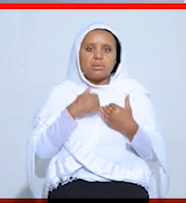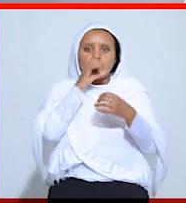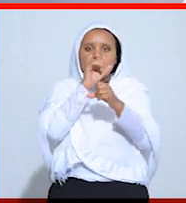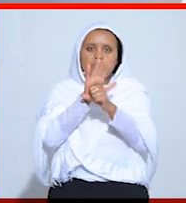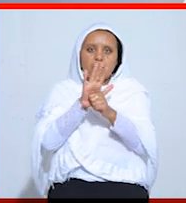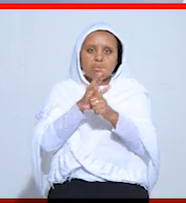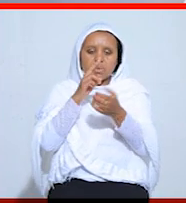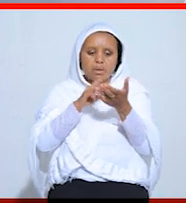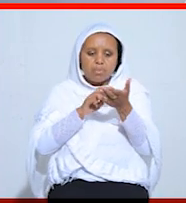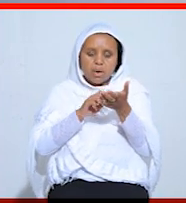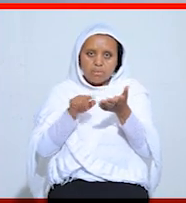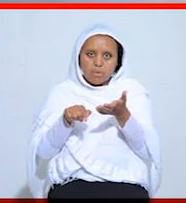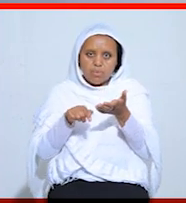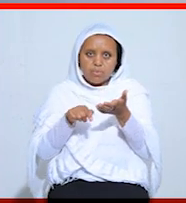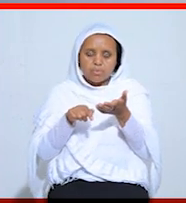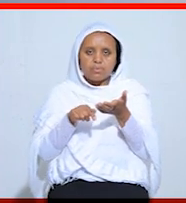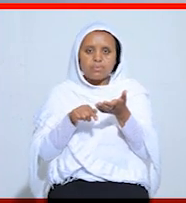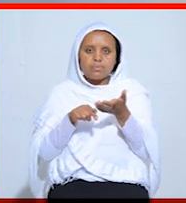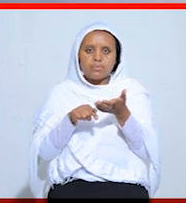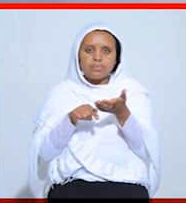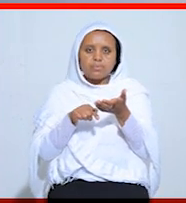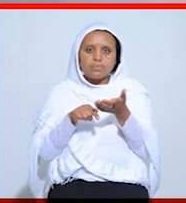በብሉይ ኪዳንም እንደምናነበው